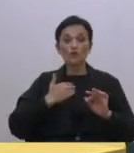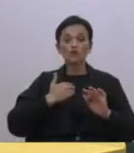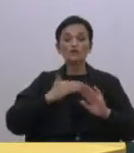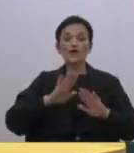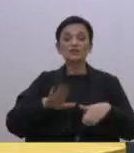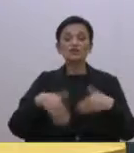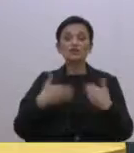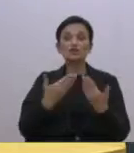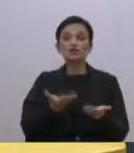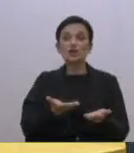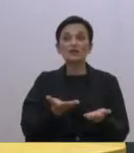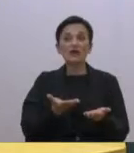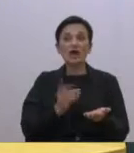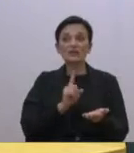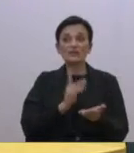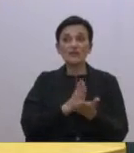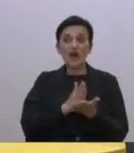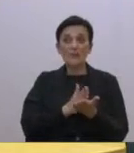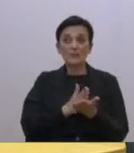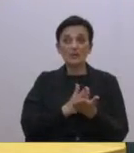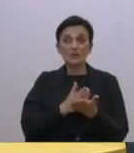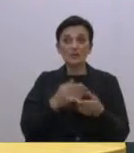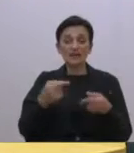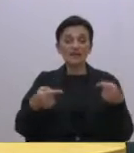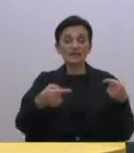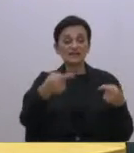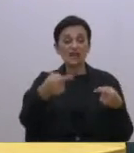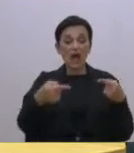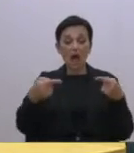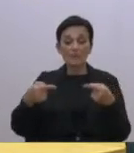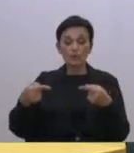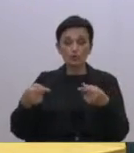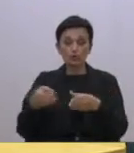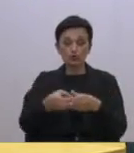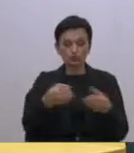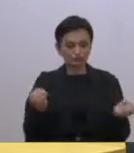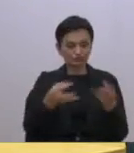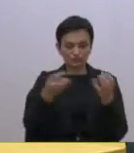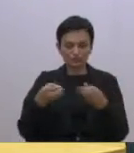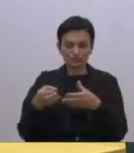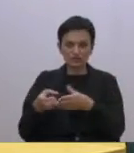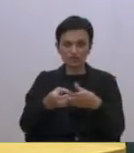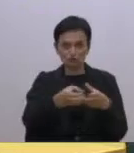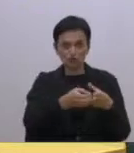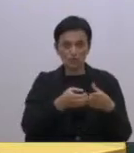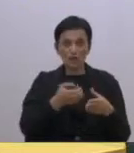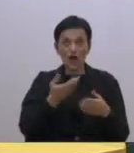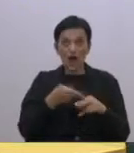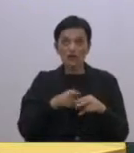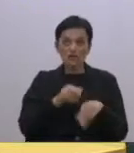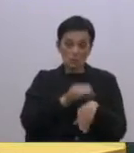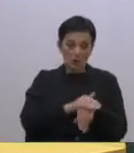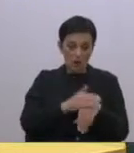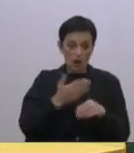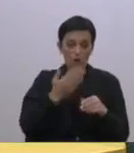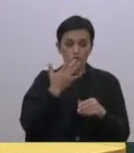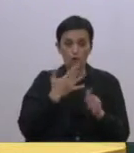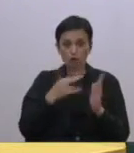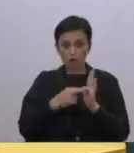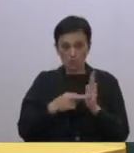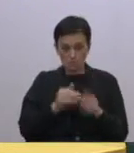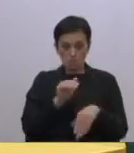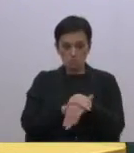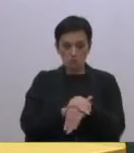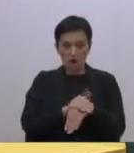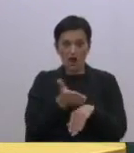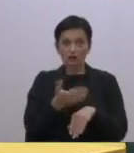არის. ანუ ამ დაპირისპირებულ ჯგუფებთან და ამას ეს ხო ფაქტია. ეს რაღაც ჩემი პოლიტიკური შეფასებაა თუ ფაქტია? ანუ